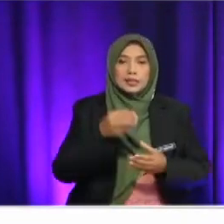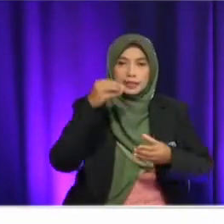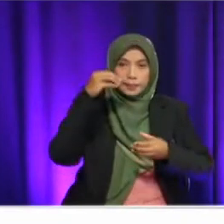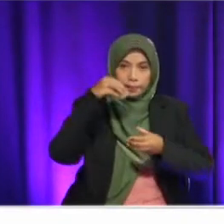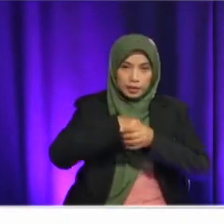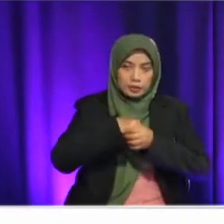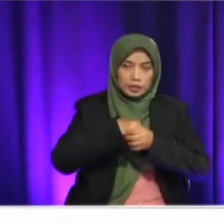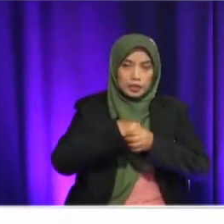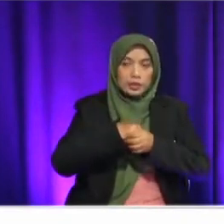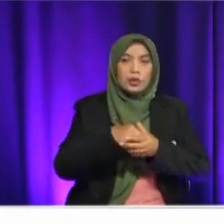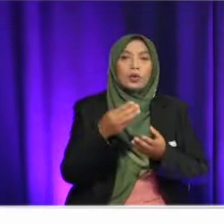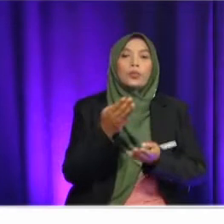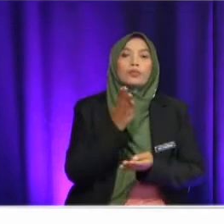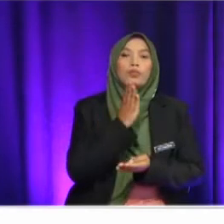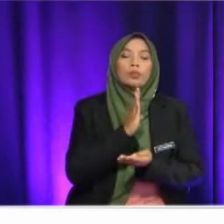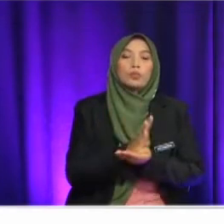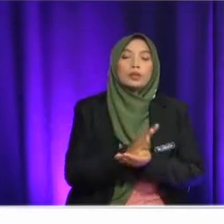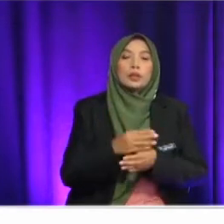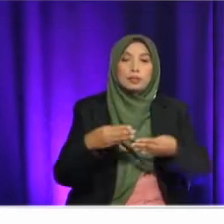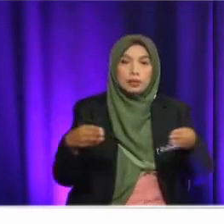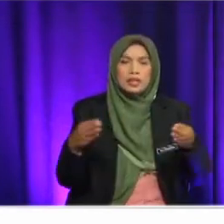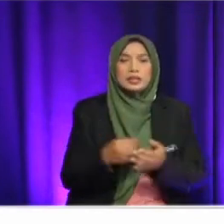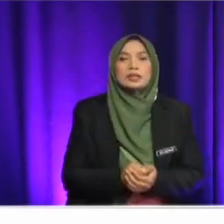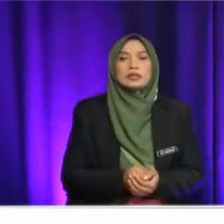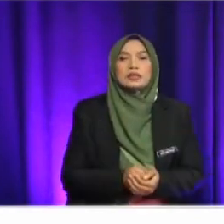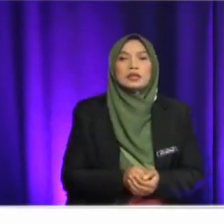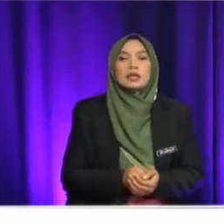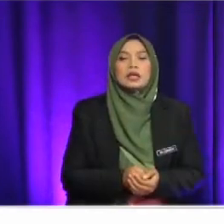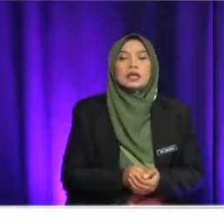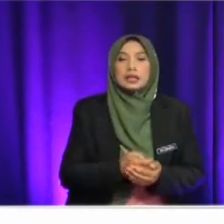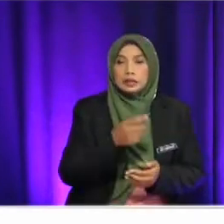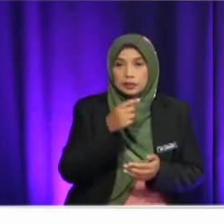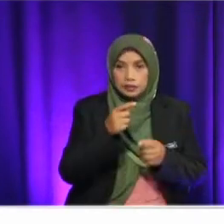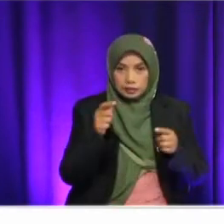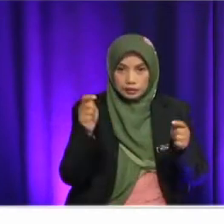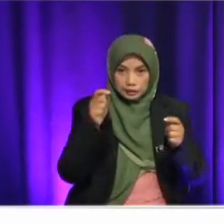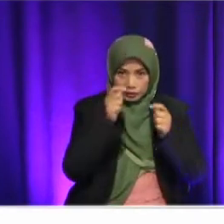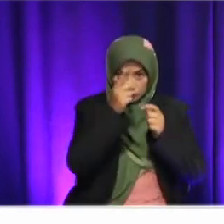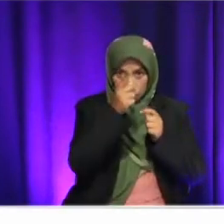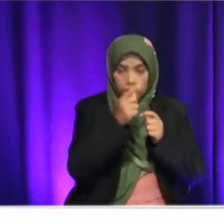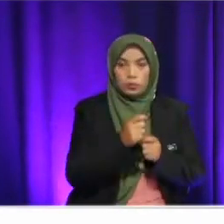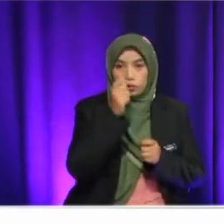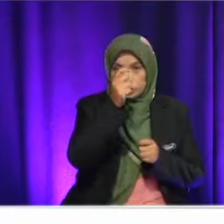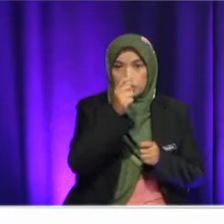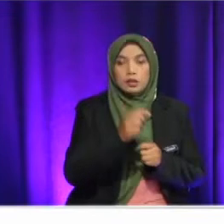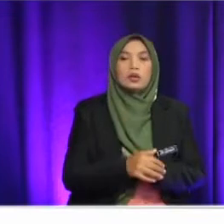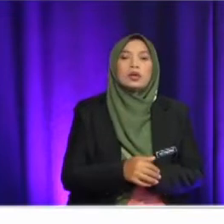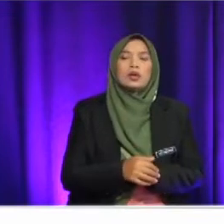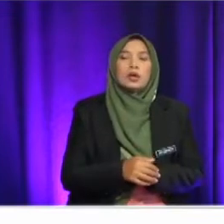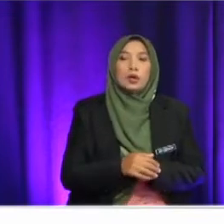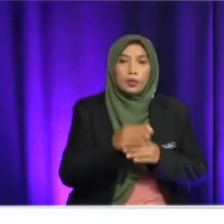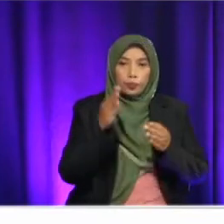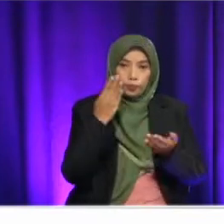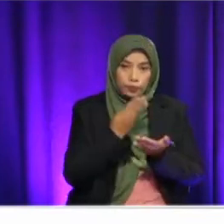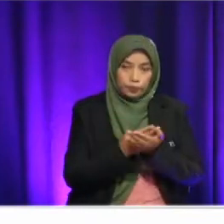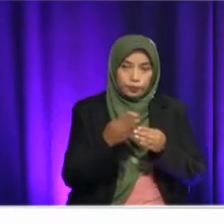haruslah bermula daripada ibu bapa ibarat peribahasa Melayu melentur buluh biarlah dari rebungnya. Hal ini disebabkan ibu